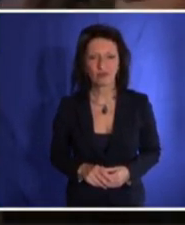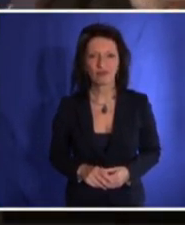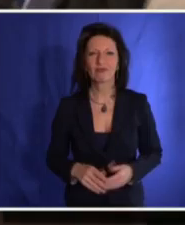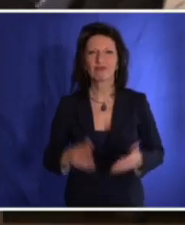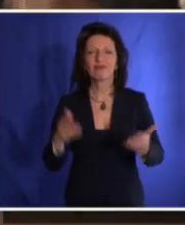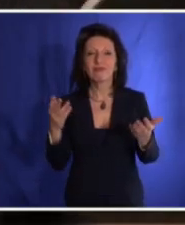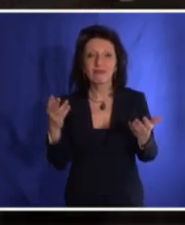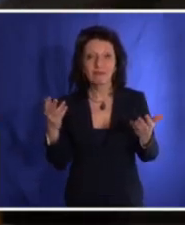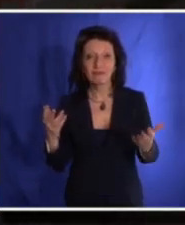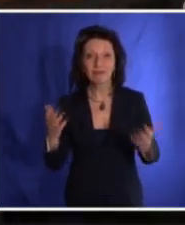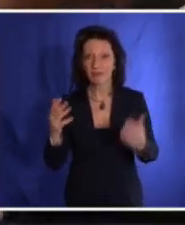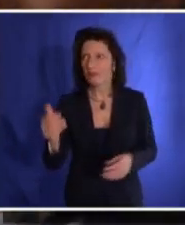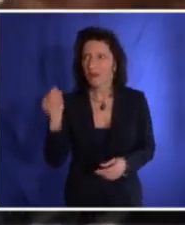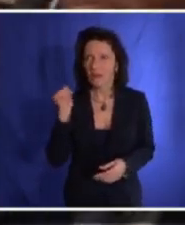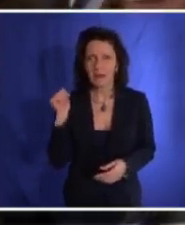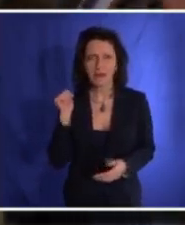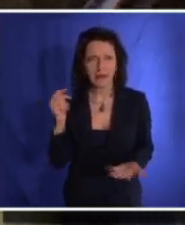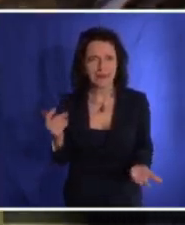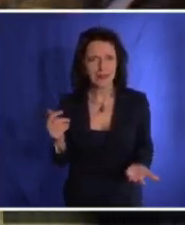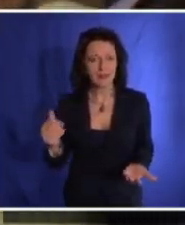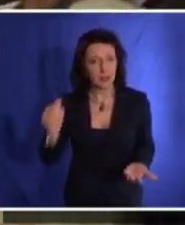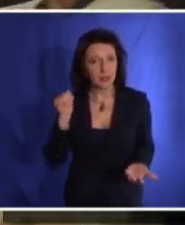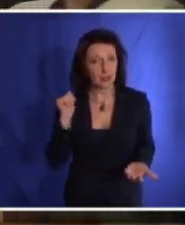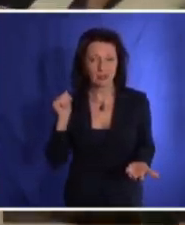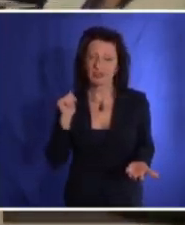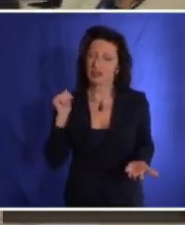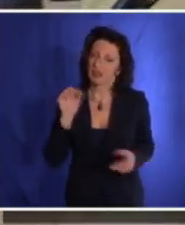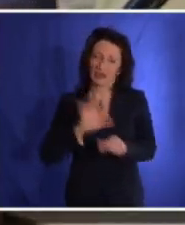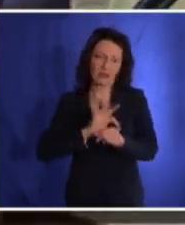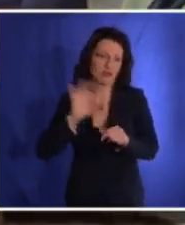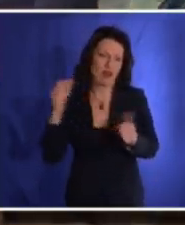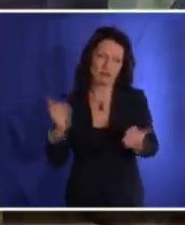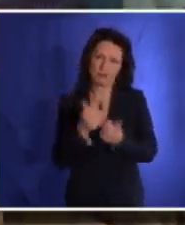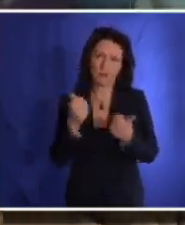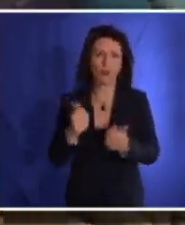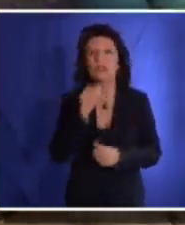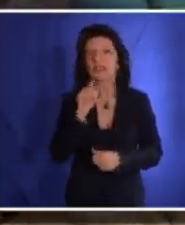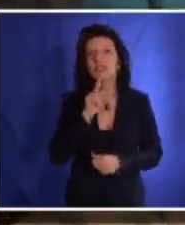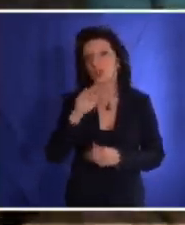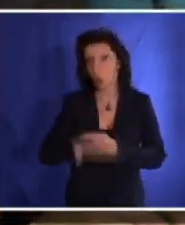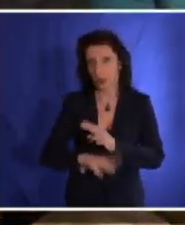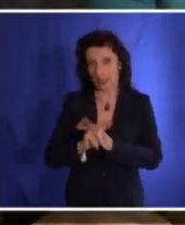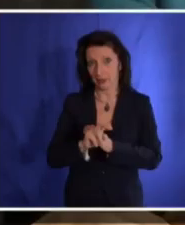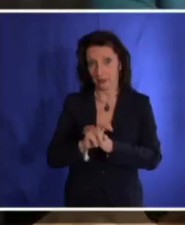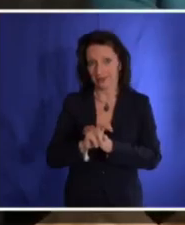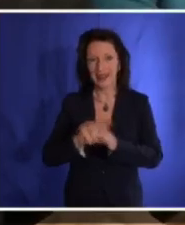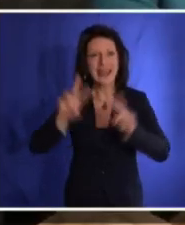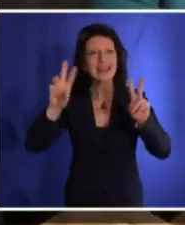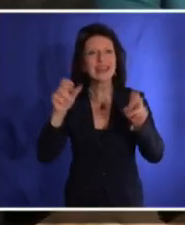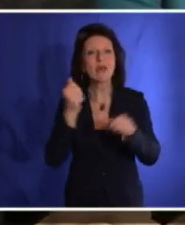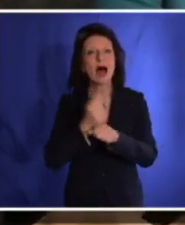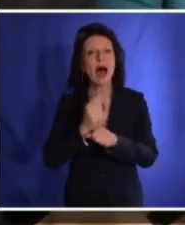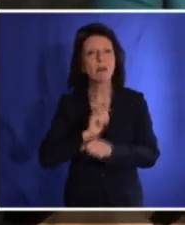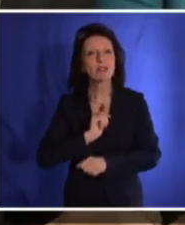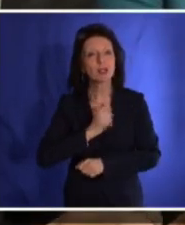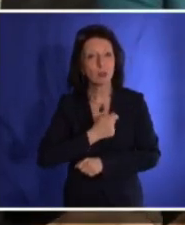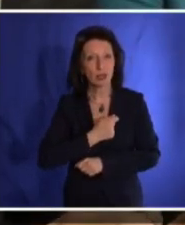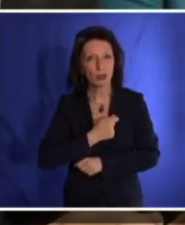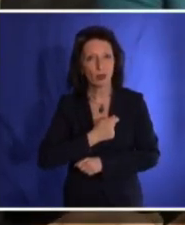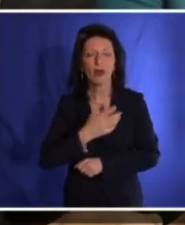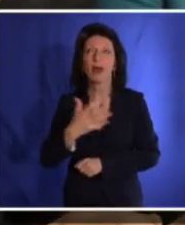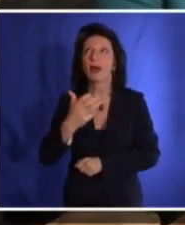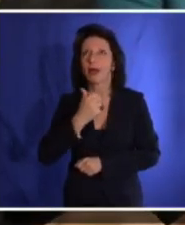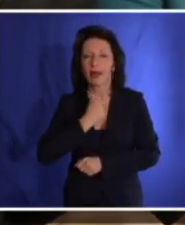Und wenn ich mir gestern denke, wir haben gestern einen wunderbaren Tag gehabt, nicht nur in Niederösterreich, sondern haben beim Thema Arbeitsinspektion endlich